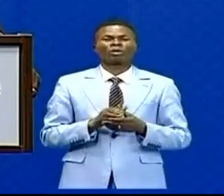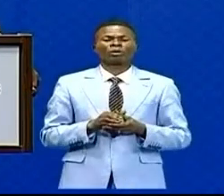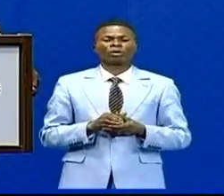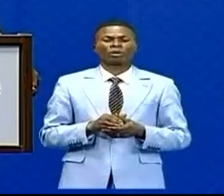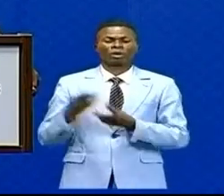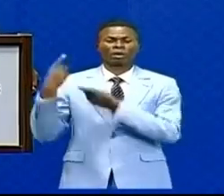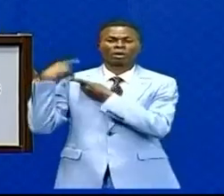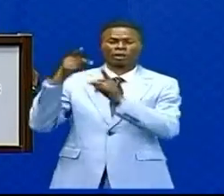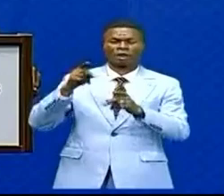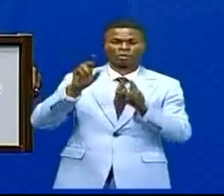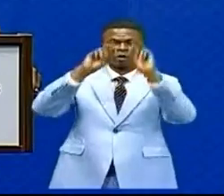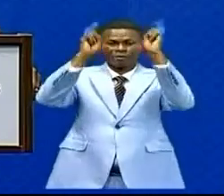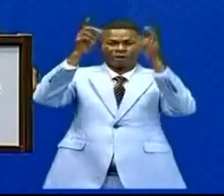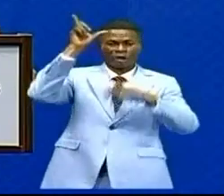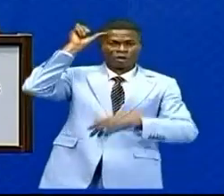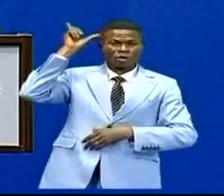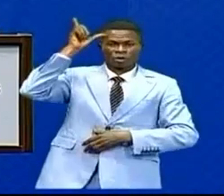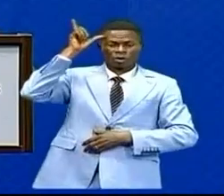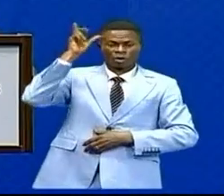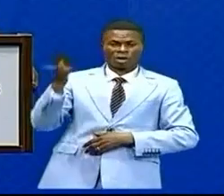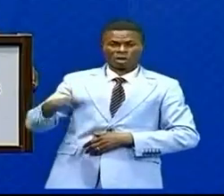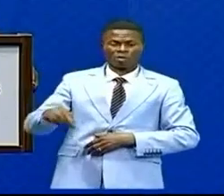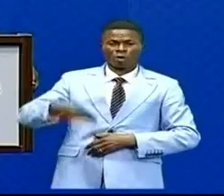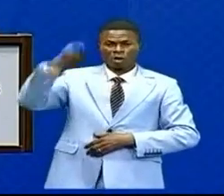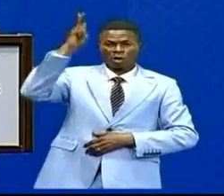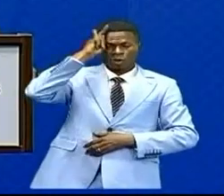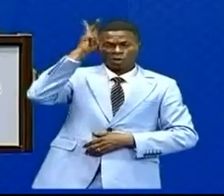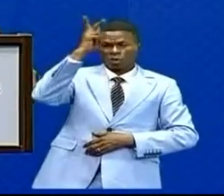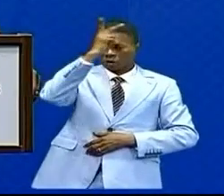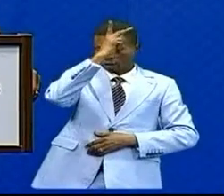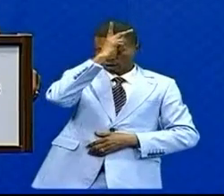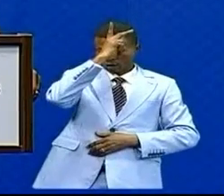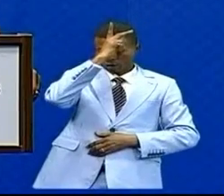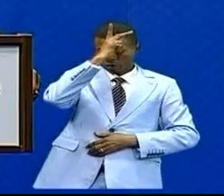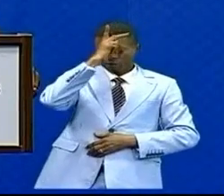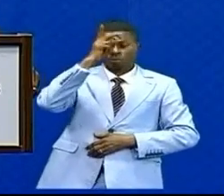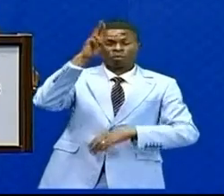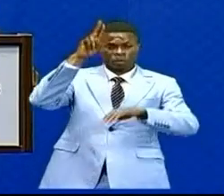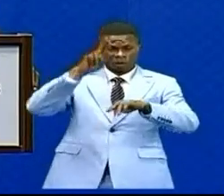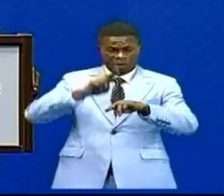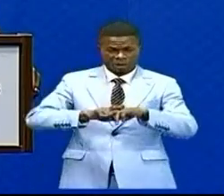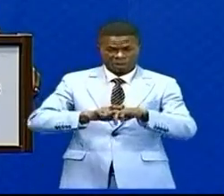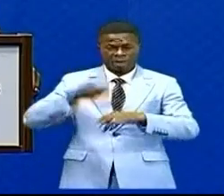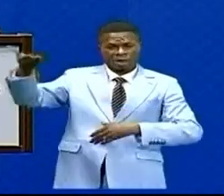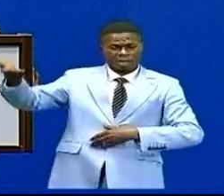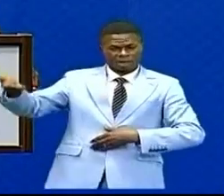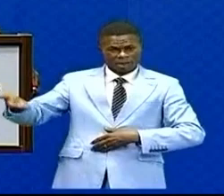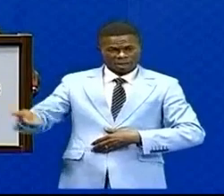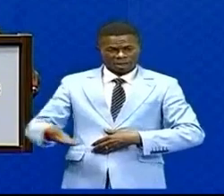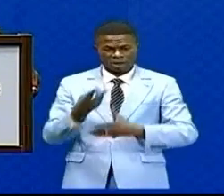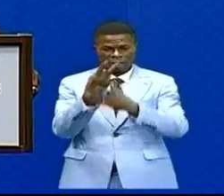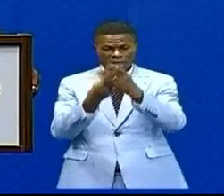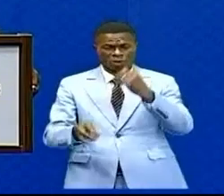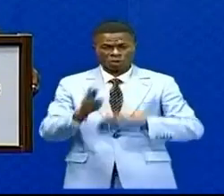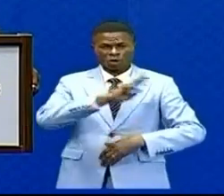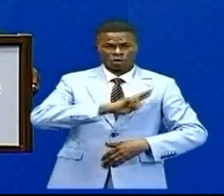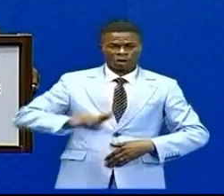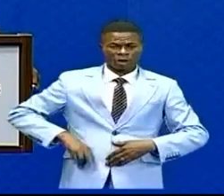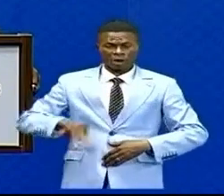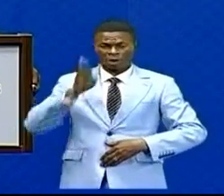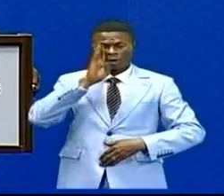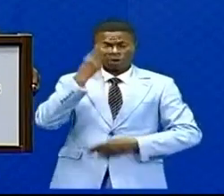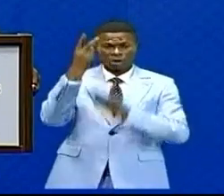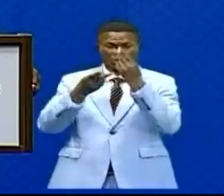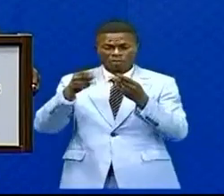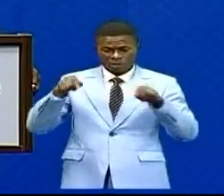Depuis Lubumbashi, dans la province du Haut-Katanga, où il se trouve pour accueillir le couple royal belge en visite dans